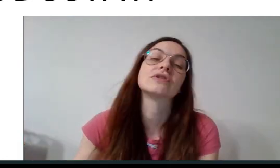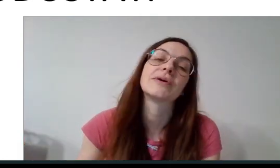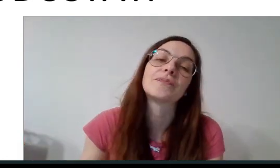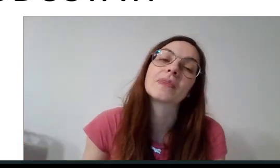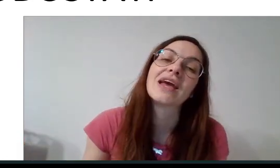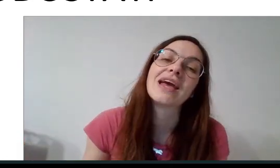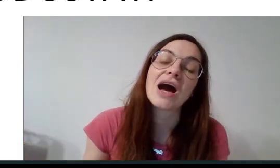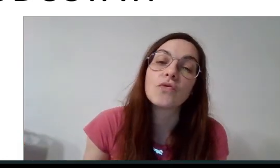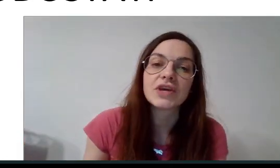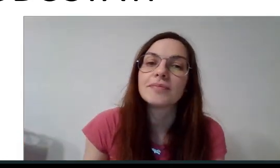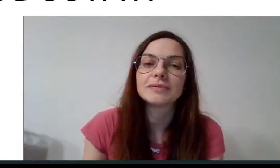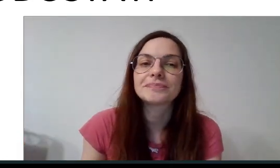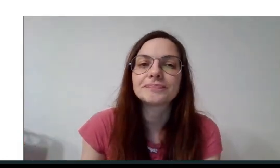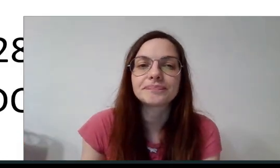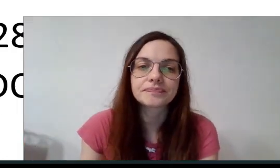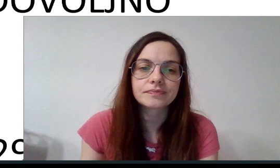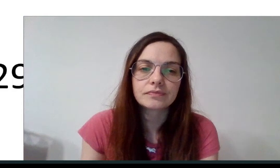odustaje. Aufgeben.